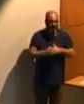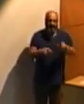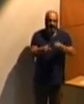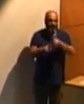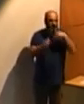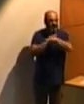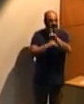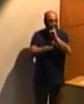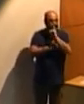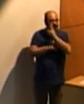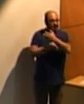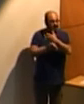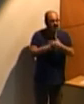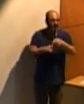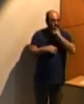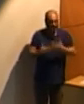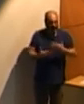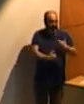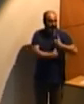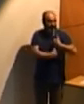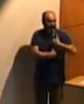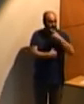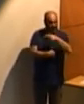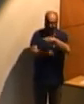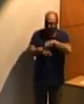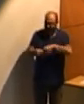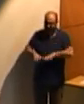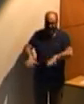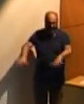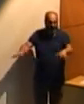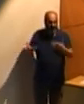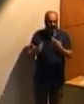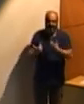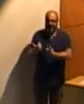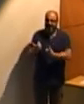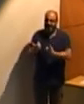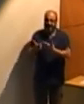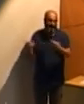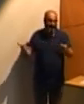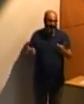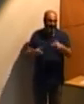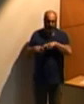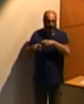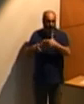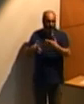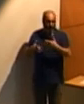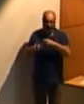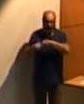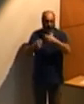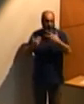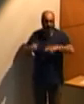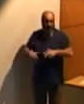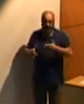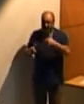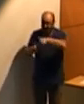en russie je pensais l'armée russe qui est en train de s'accaparer en fait tout une une armée en fait de droïdes dans